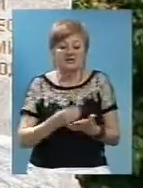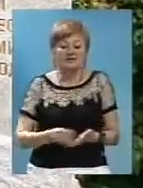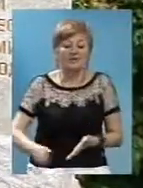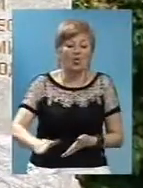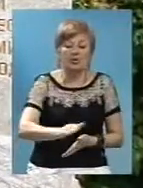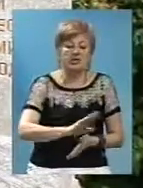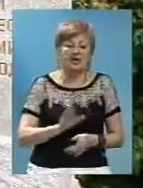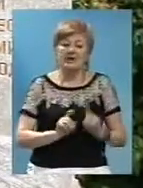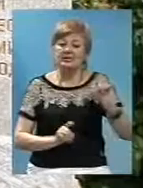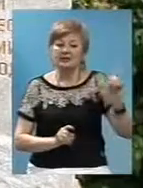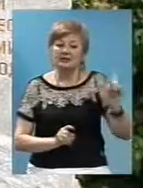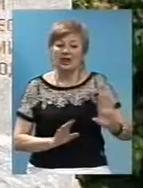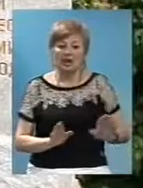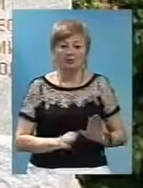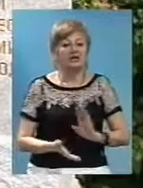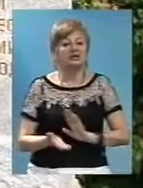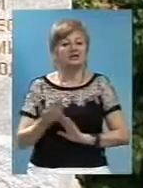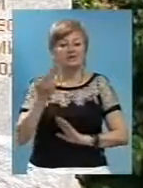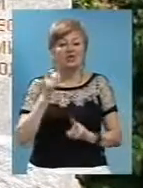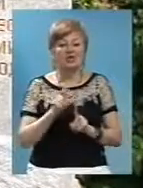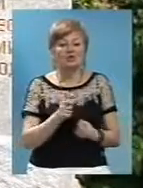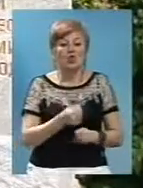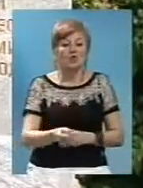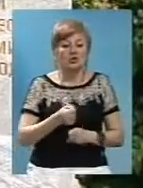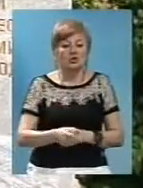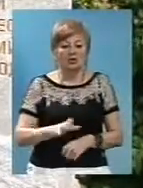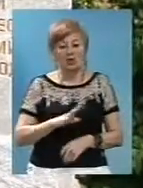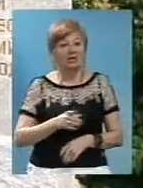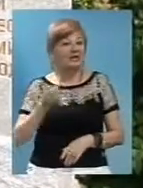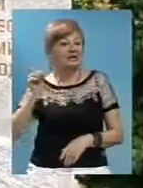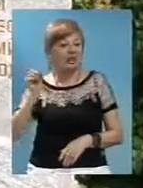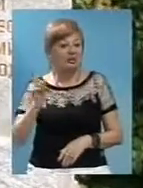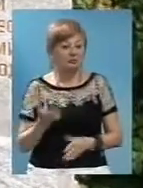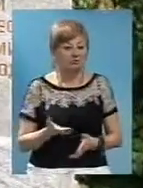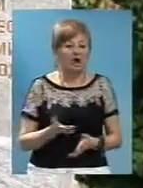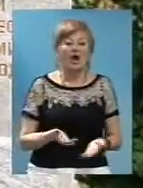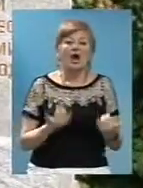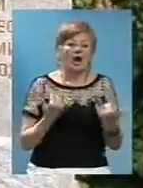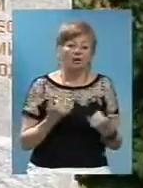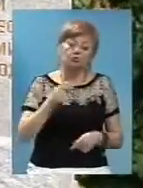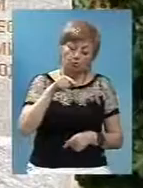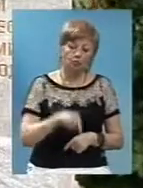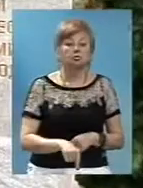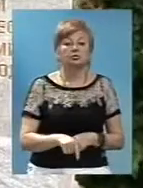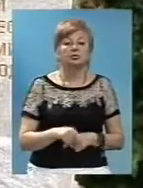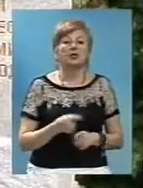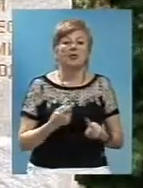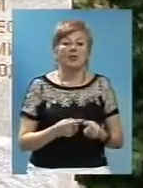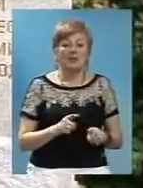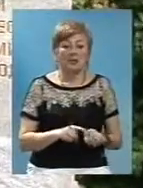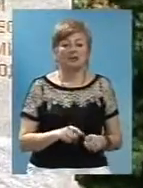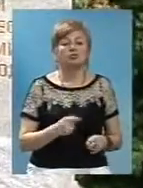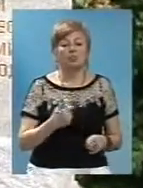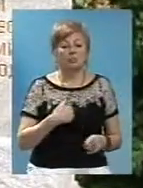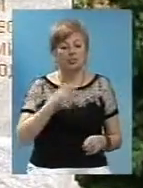лише десь там. Колись давно слово тероризм було для нас десь там. Тепер щодня це вже тут. Тому, відповідно, ми маємо цю